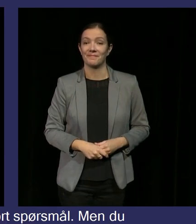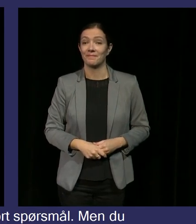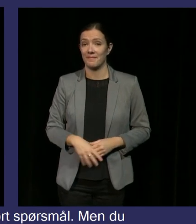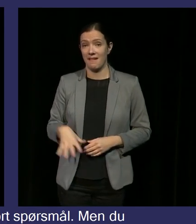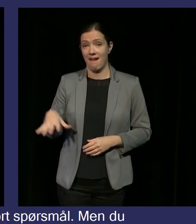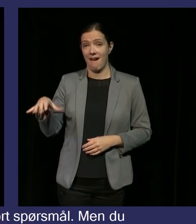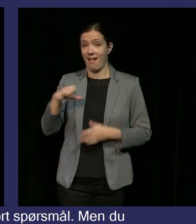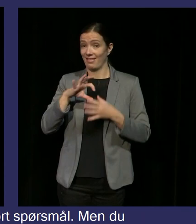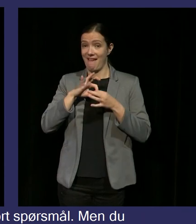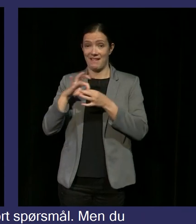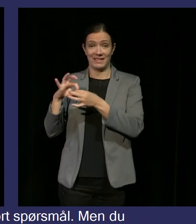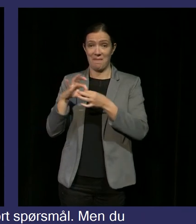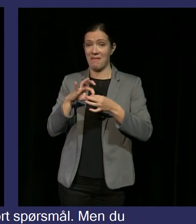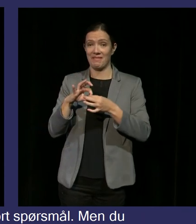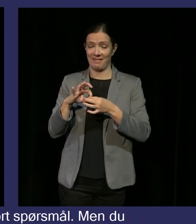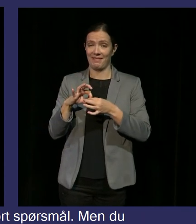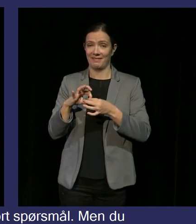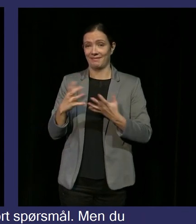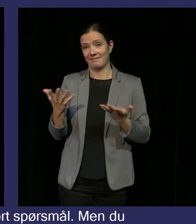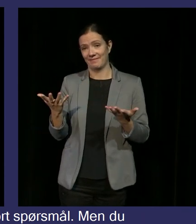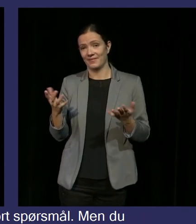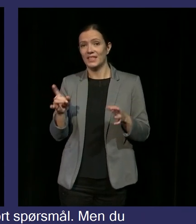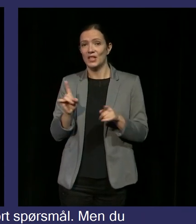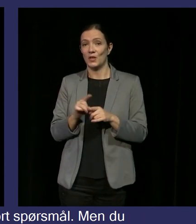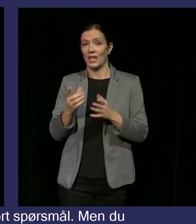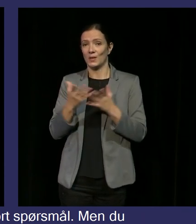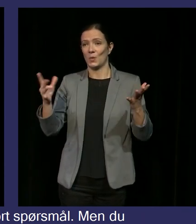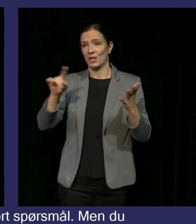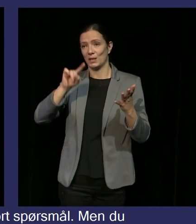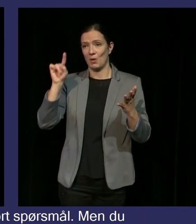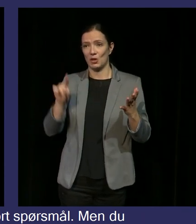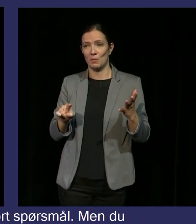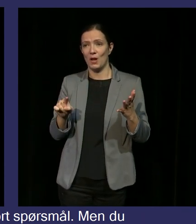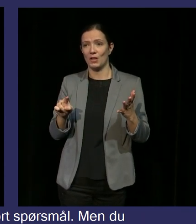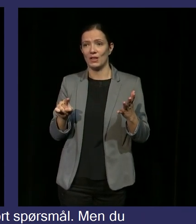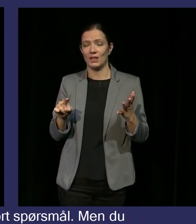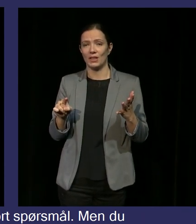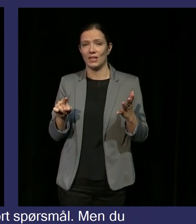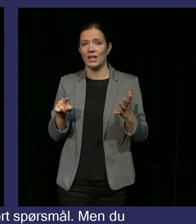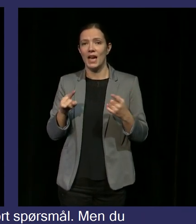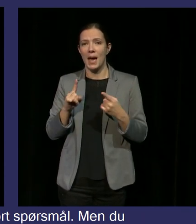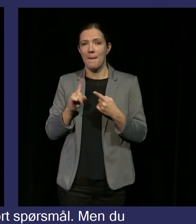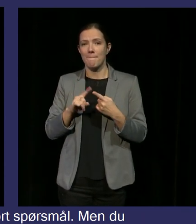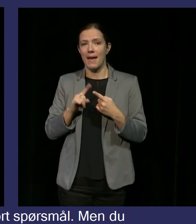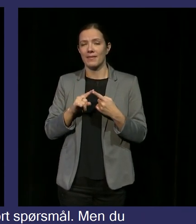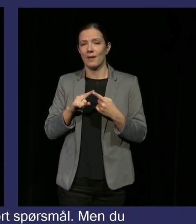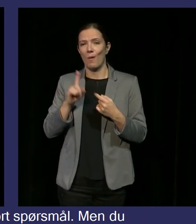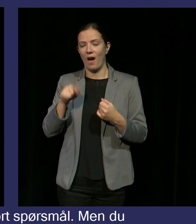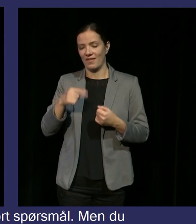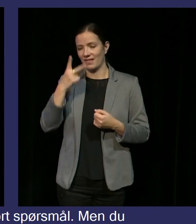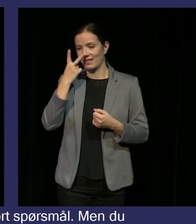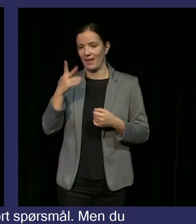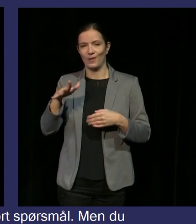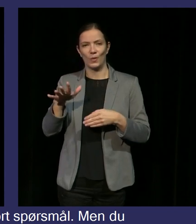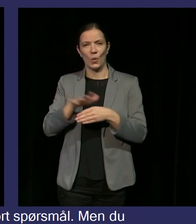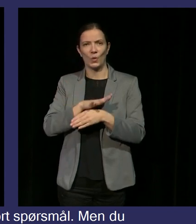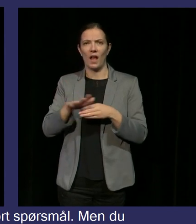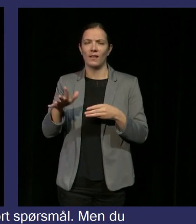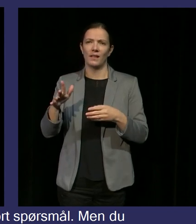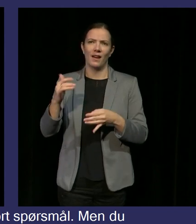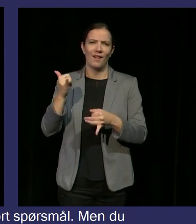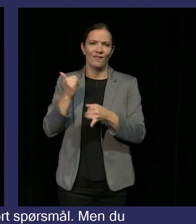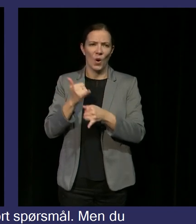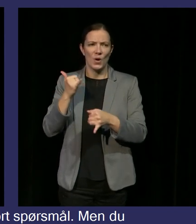alt henger jo sammen med alt, så det et stort spørsmål. Men du kan se at den totale, altså hvordan